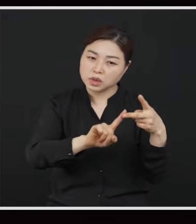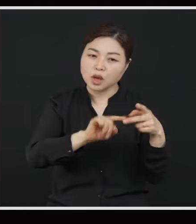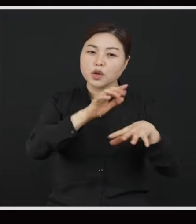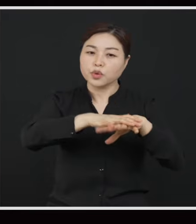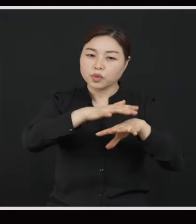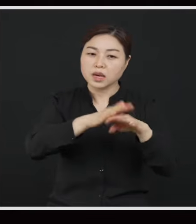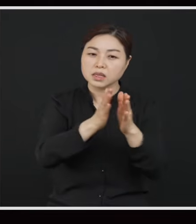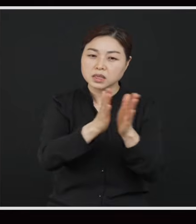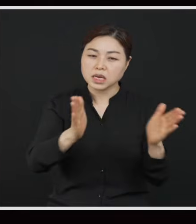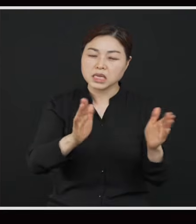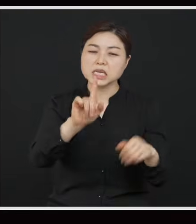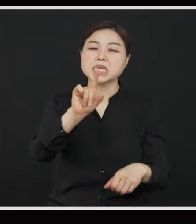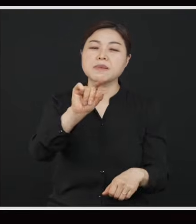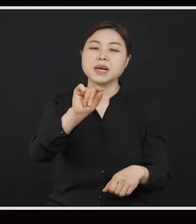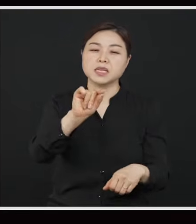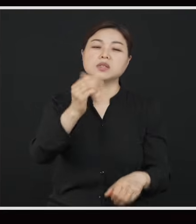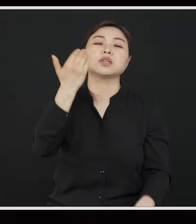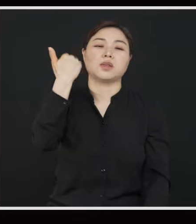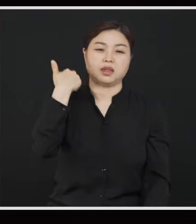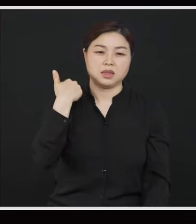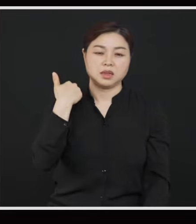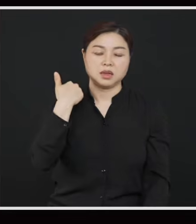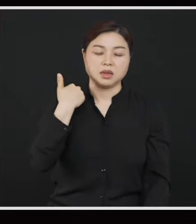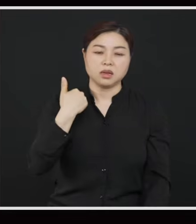10,000년 전이니까 이게 지금